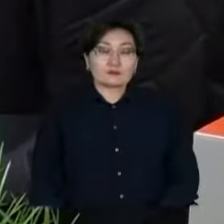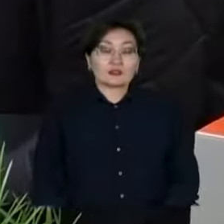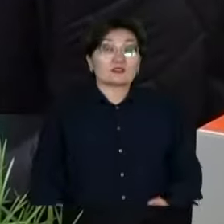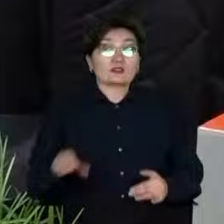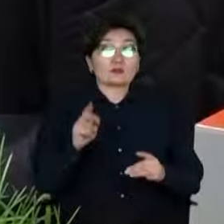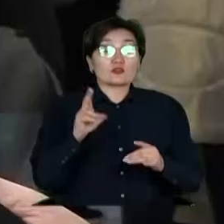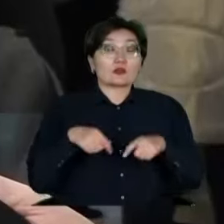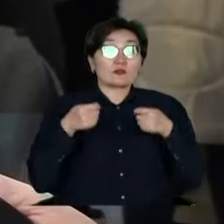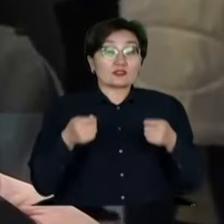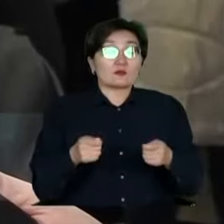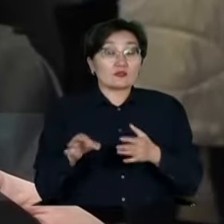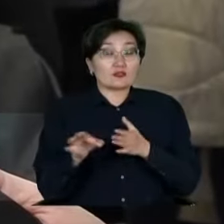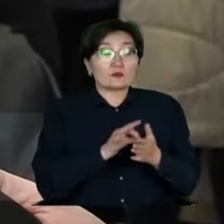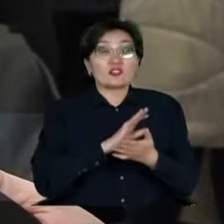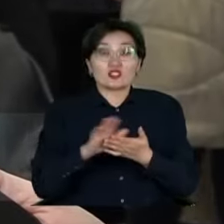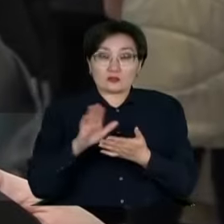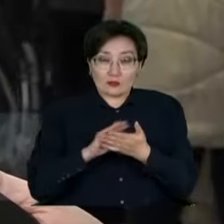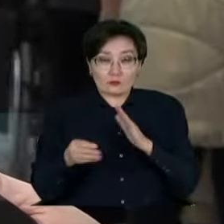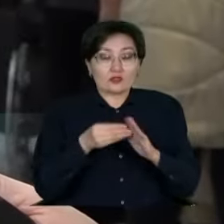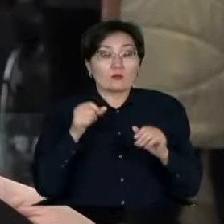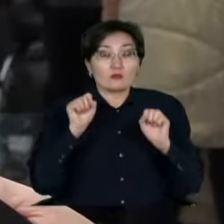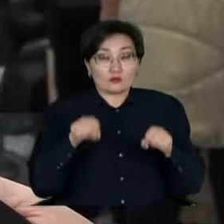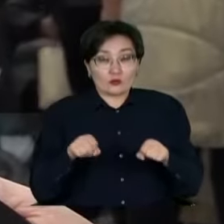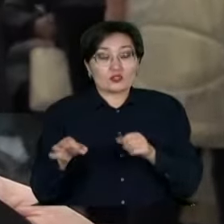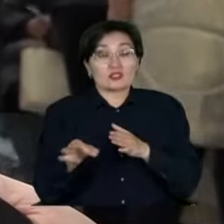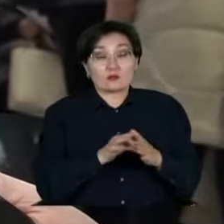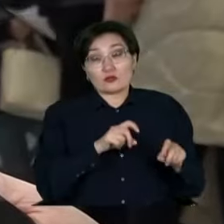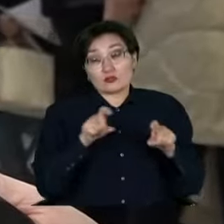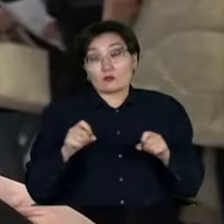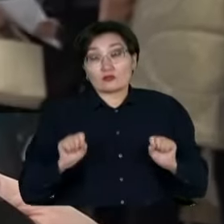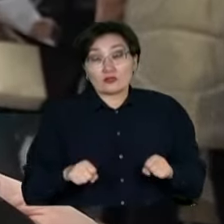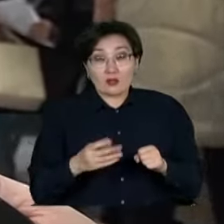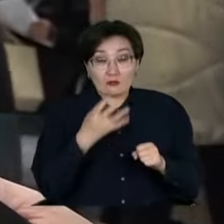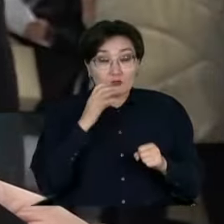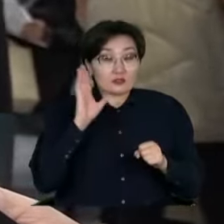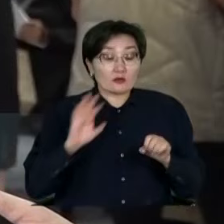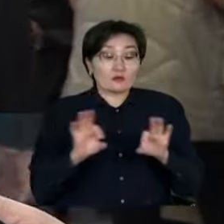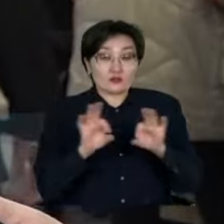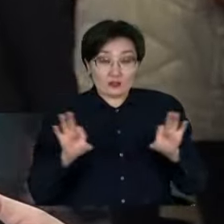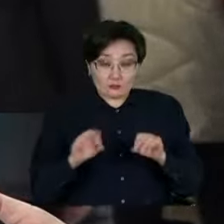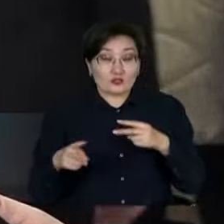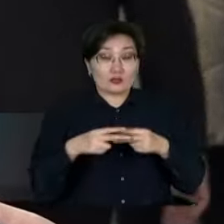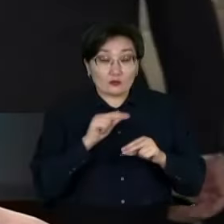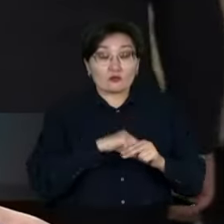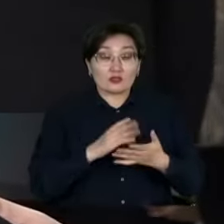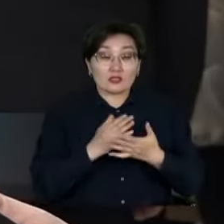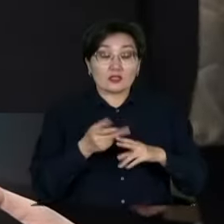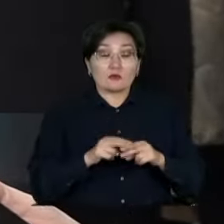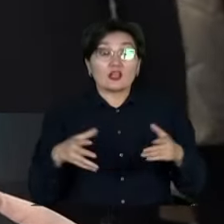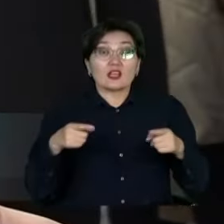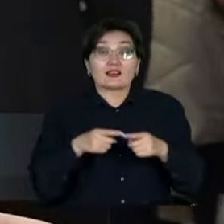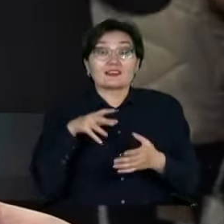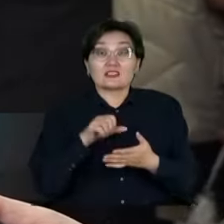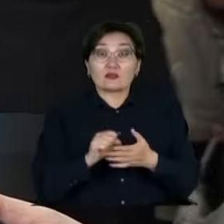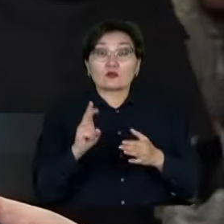Все квартиры выдаются сразу в чистовой отделке, и в них можно сразу заселяться. Отопление, водопровод, все коммуникации подведены и работают. Это арендные